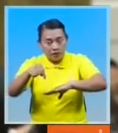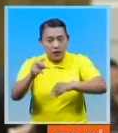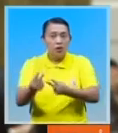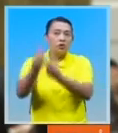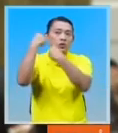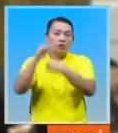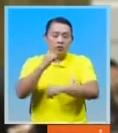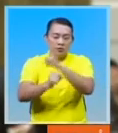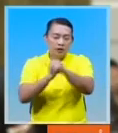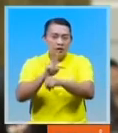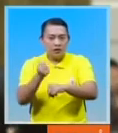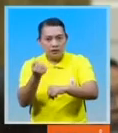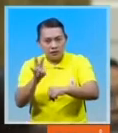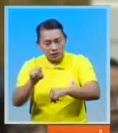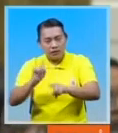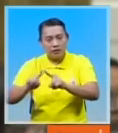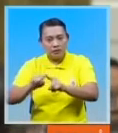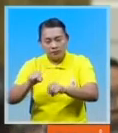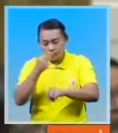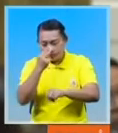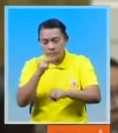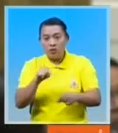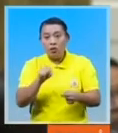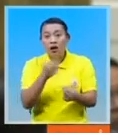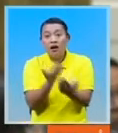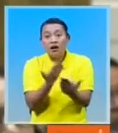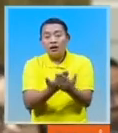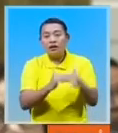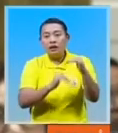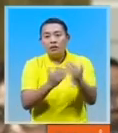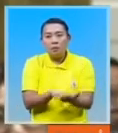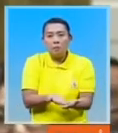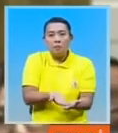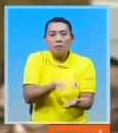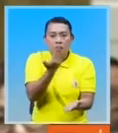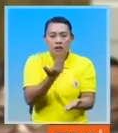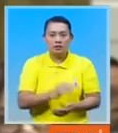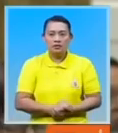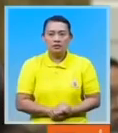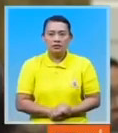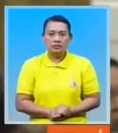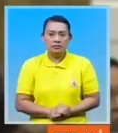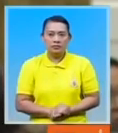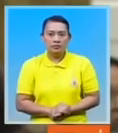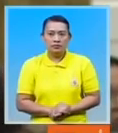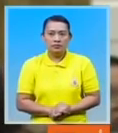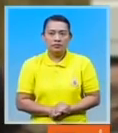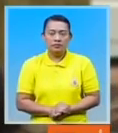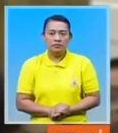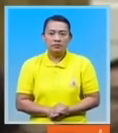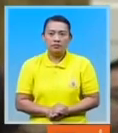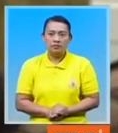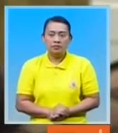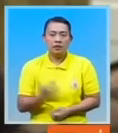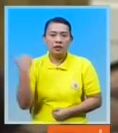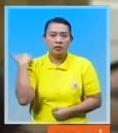ให้ทุกคนอยากให้รู้ว่าราคาที่ท่านตั้งมาเนี่ยแพงเกินจริงๆนะครับ ทั้ง3